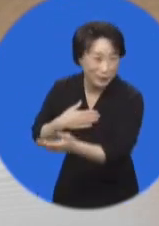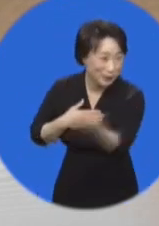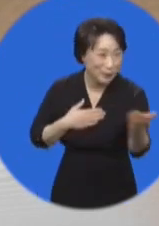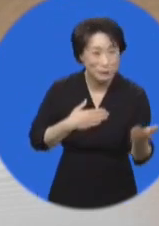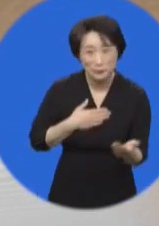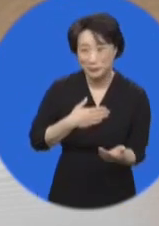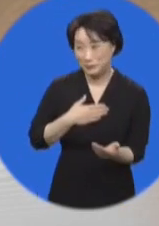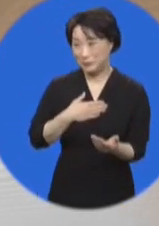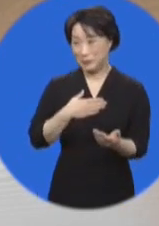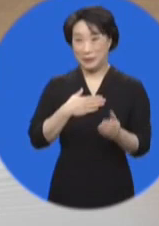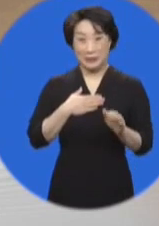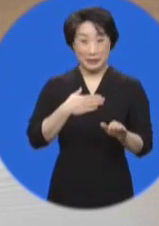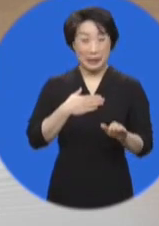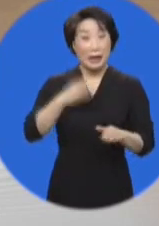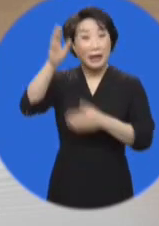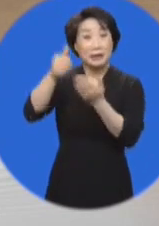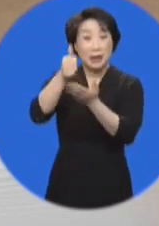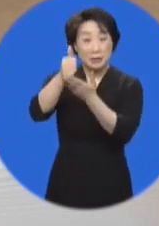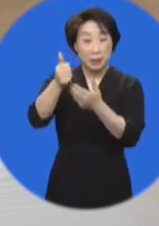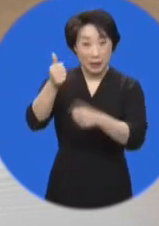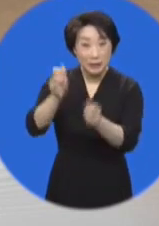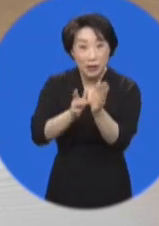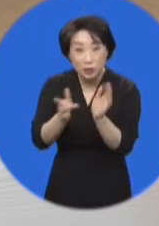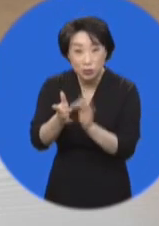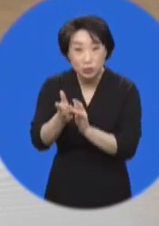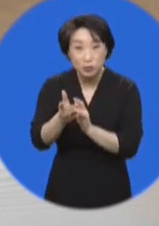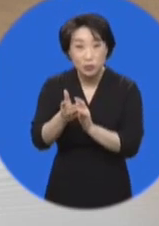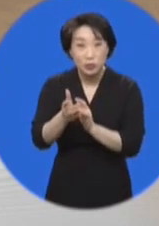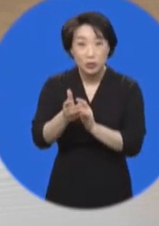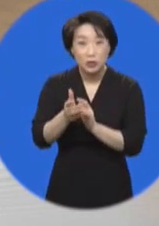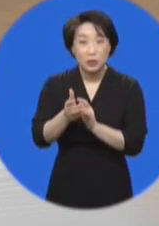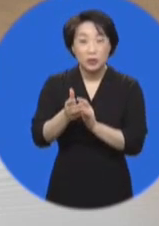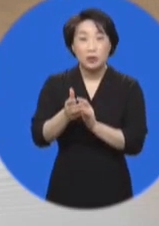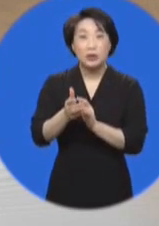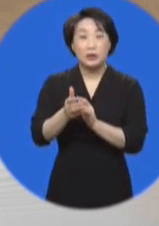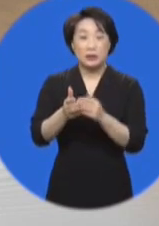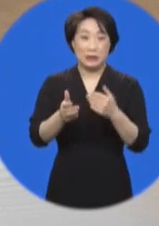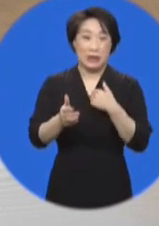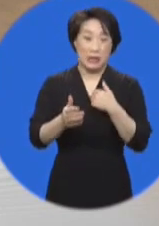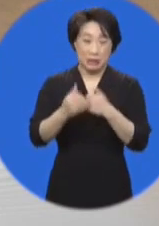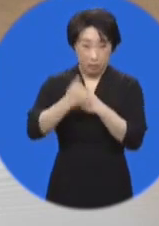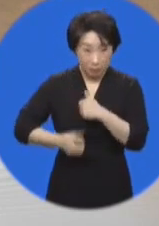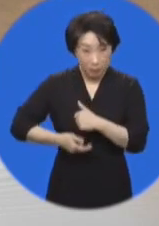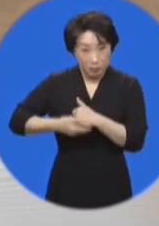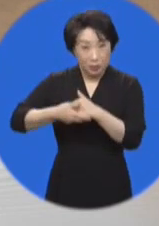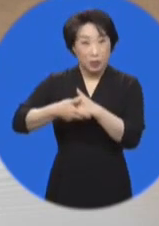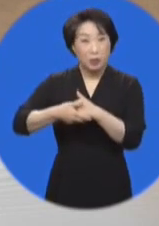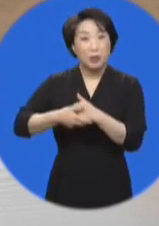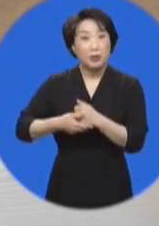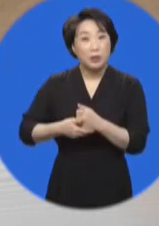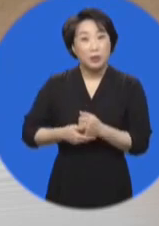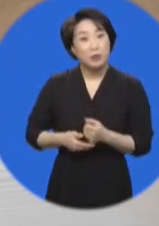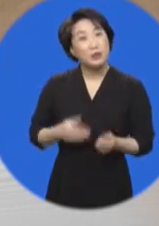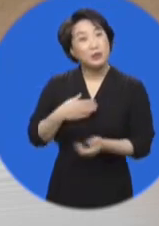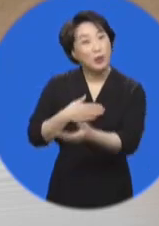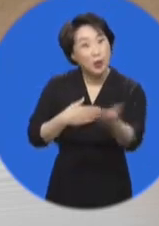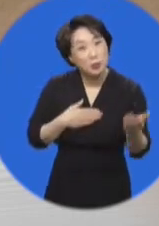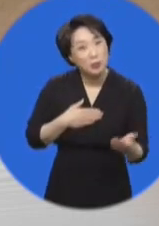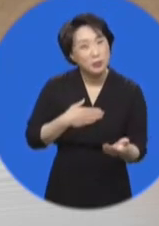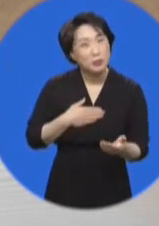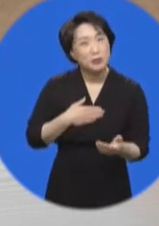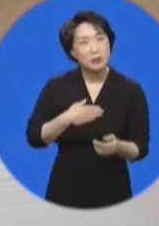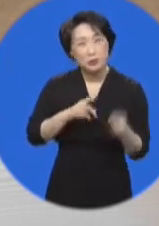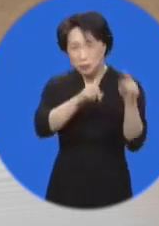성도들이요, 하나님이 아들 예수로 나를 섬겨주는 섬김을